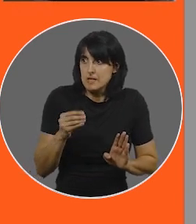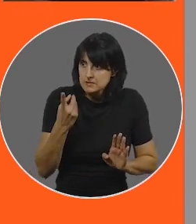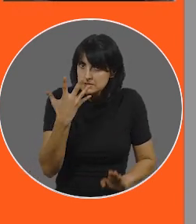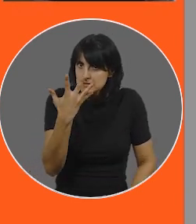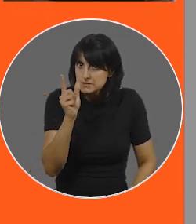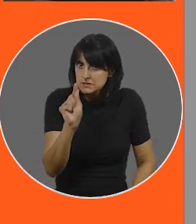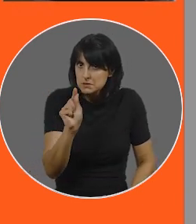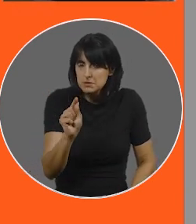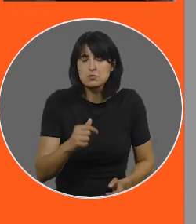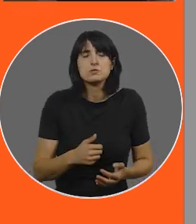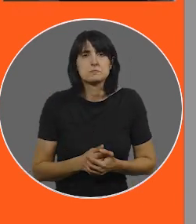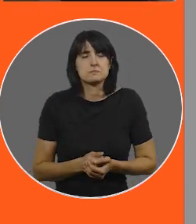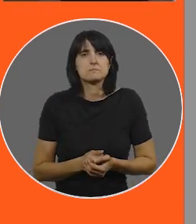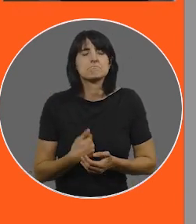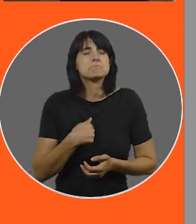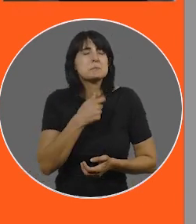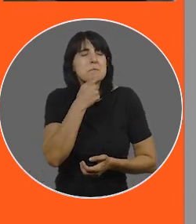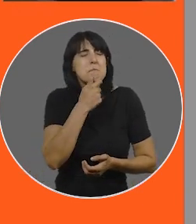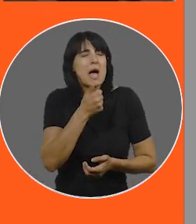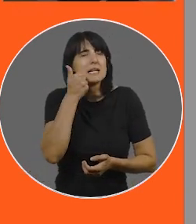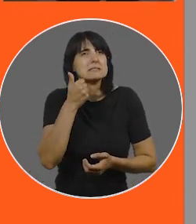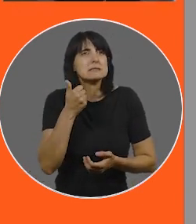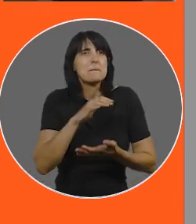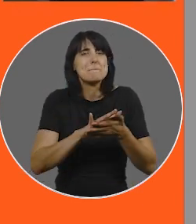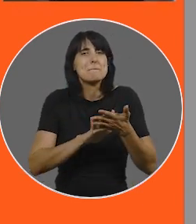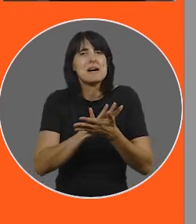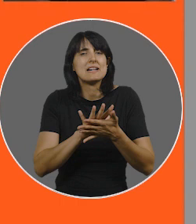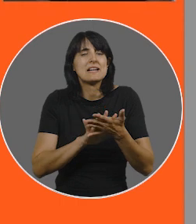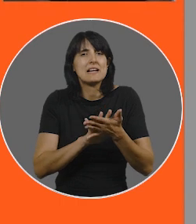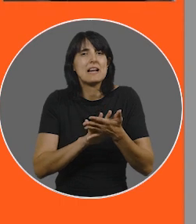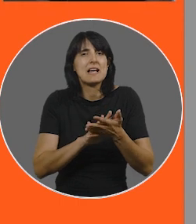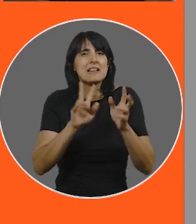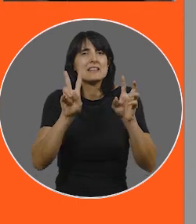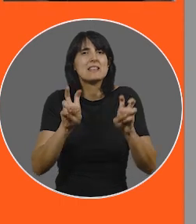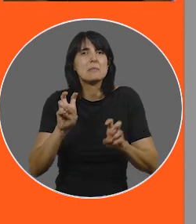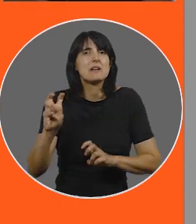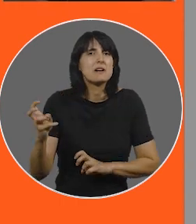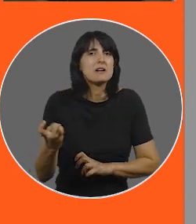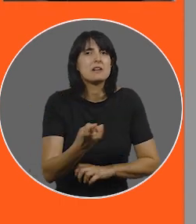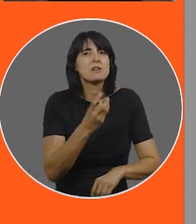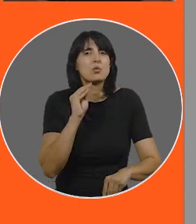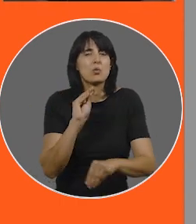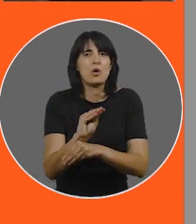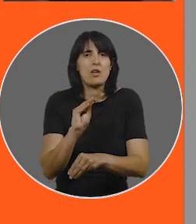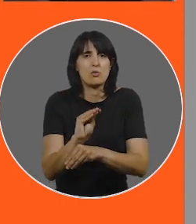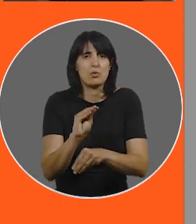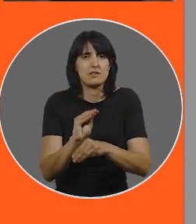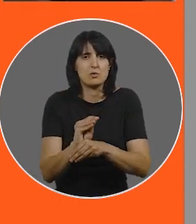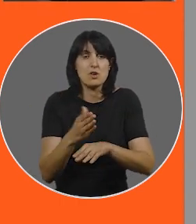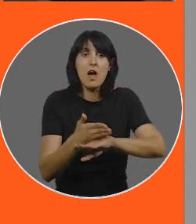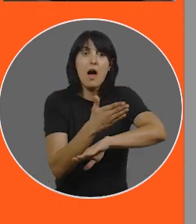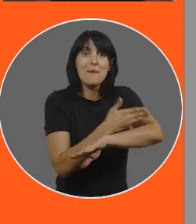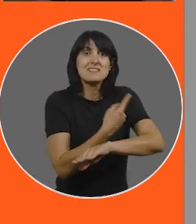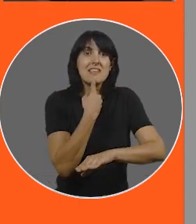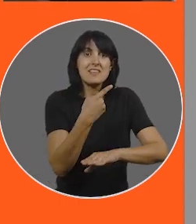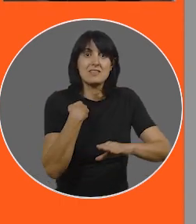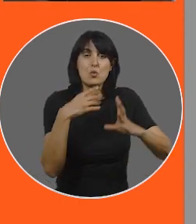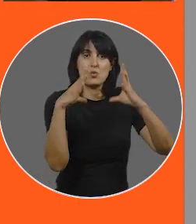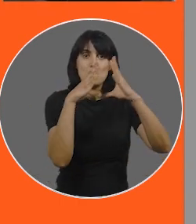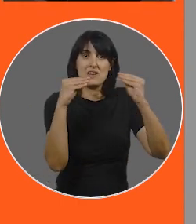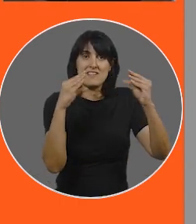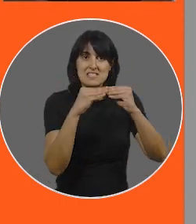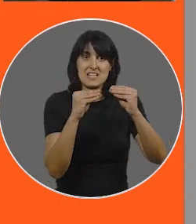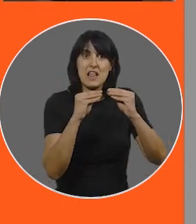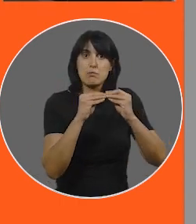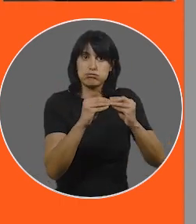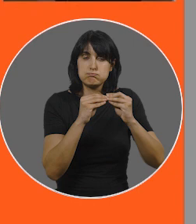que tinc 5 minutets, m'agradaria parlar-vos també de recursos educatius. Us he dit al principi que a la universitat